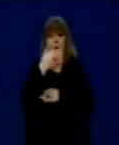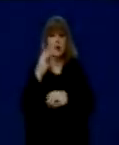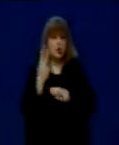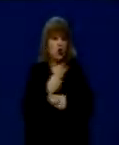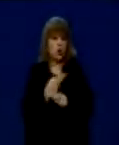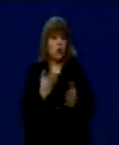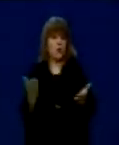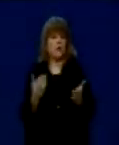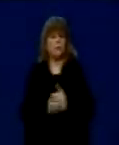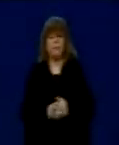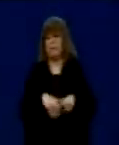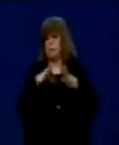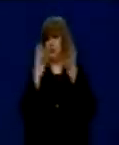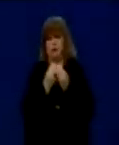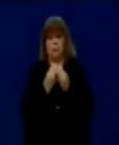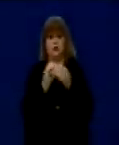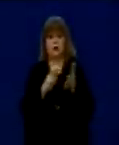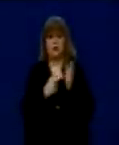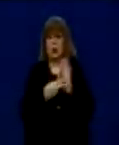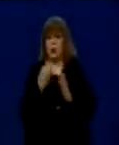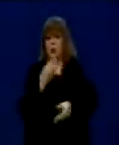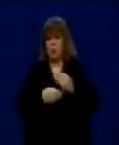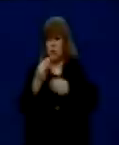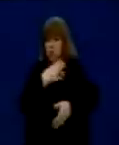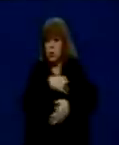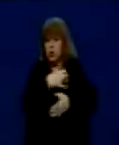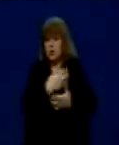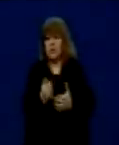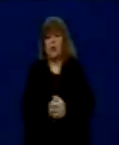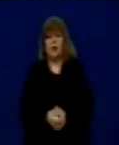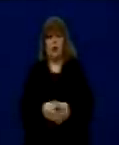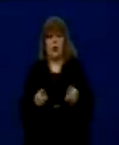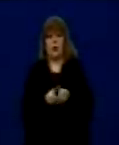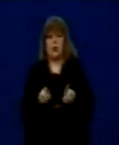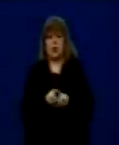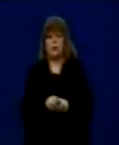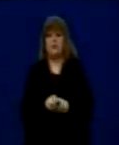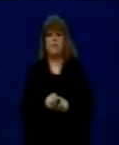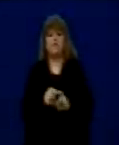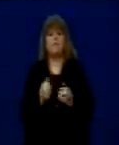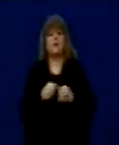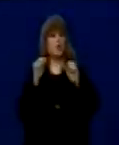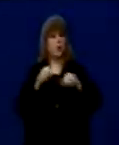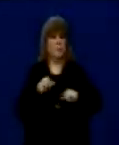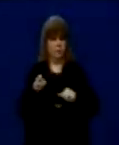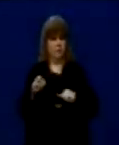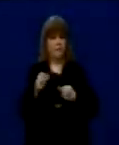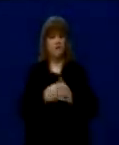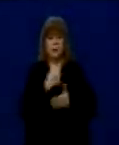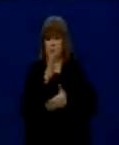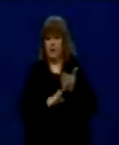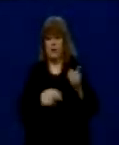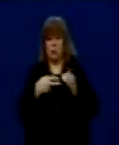radhë. E përgjithsisht dështimi politik, ekonomik dhe social në Kosovë, që është si rrjedhje drejt për drejt e kësaj qeverie, ka nisë qysh në